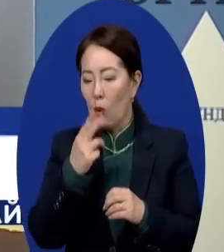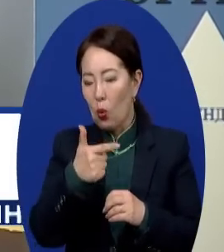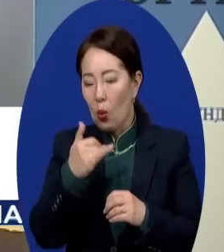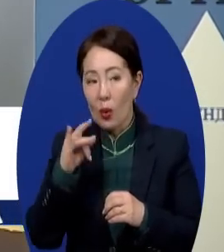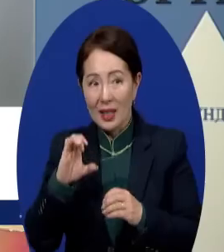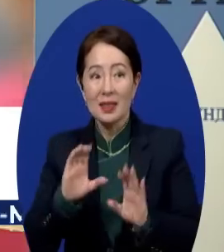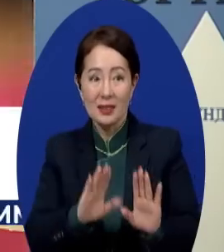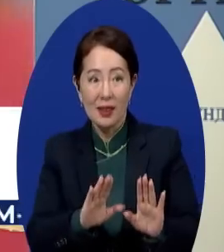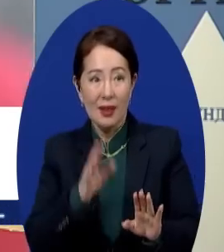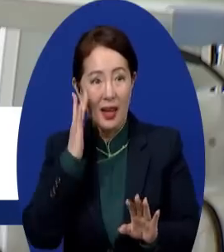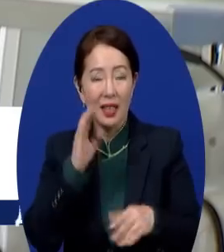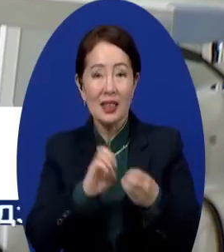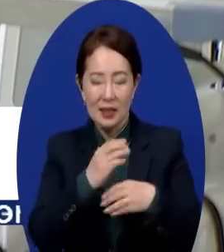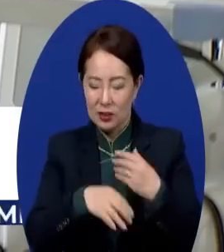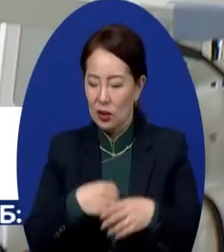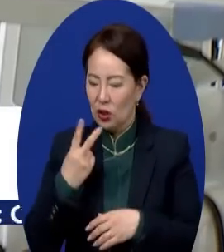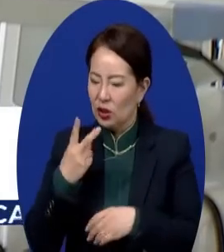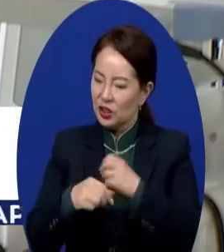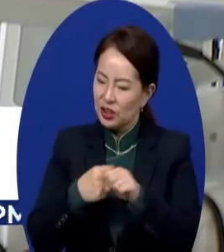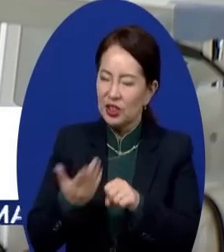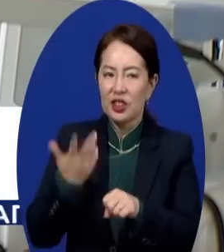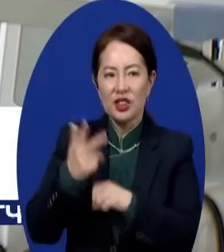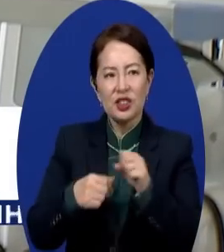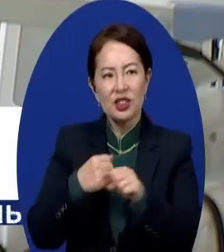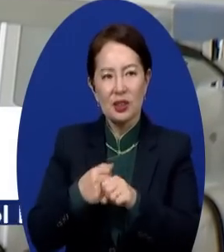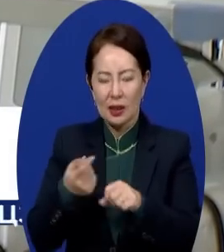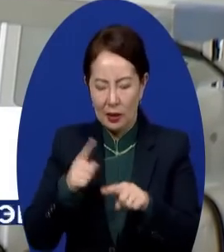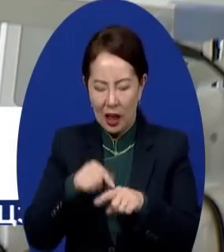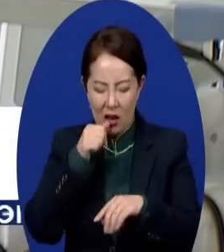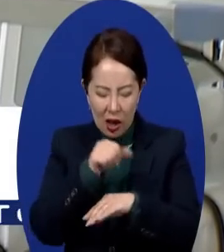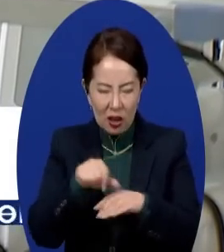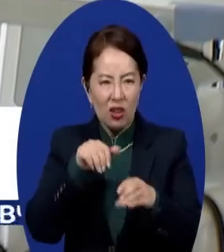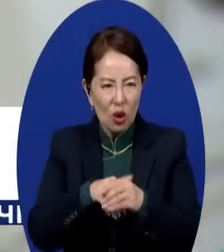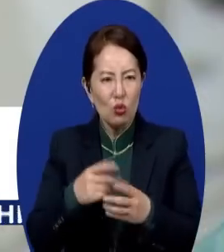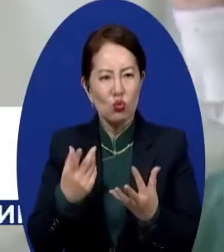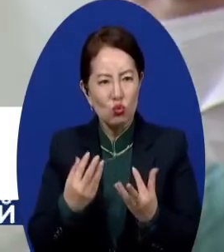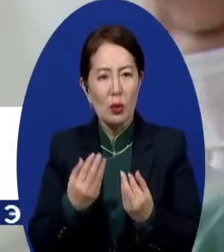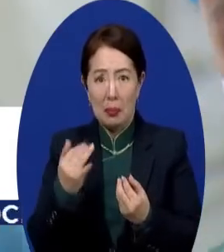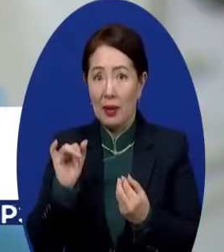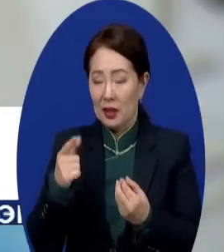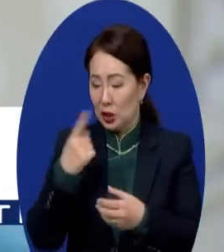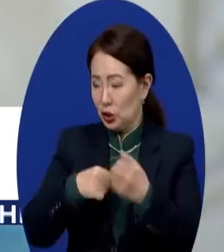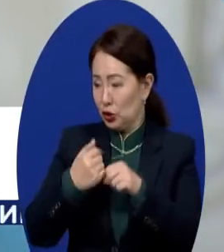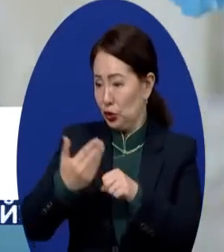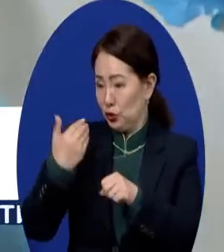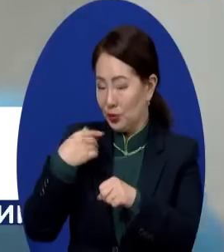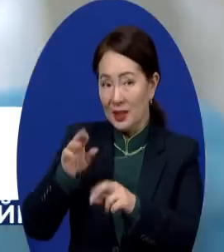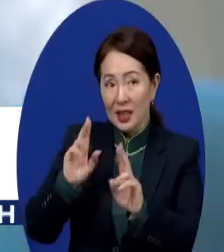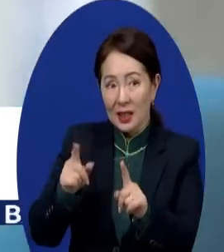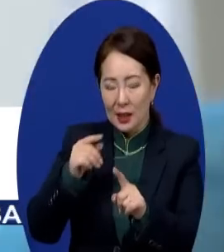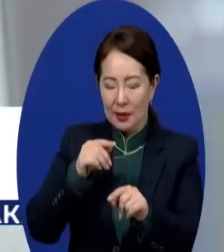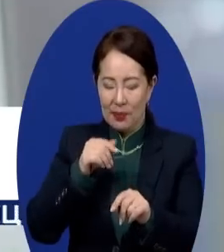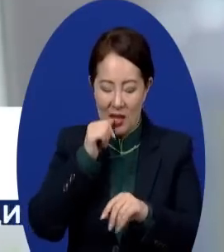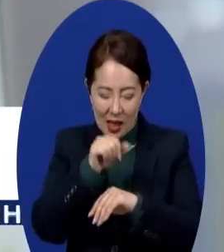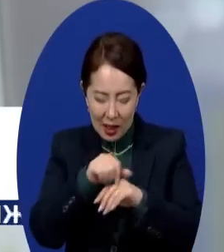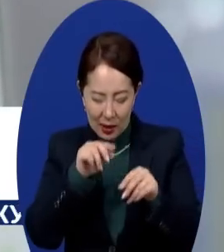байсан. Үүнээ шалтгаалan 2-оос дээш жилийн дараа дахин хагалгаанд орох тохиолдол цөөнгүй. Харин өнгөрсөн жилээс энэ төрлийн хагалгааг дурангийн